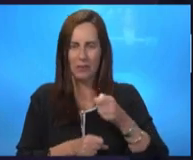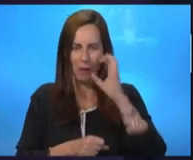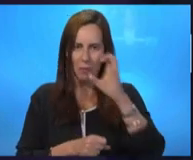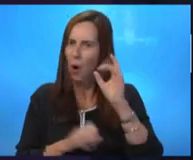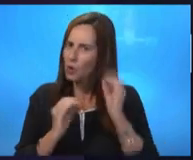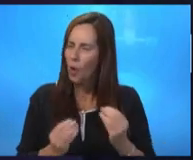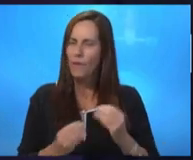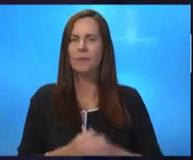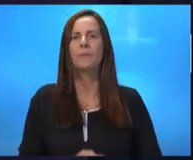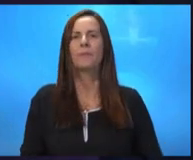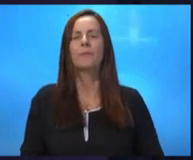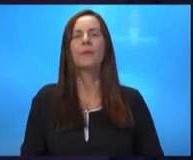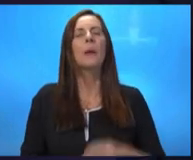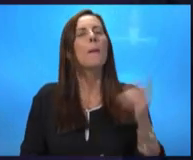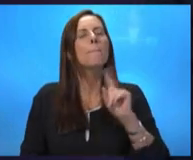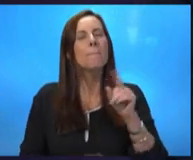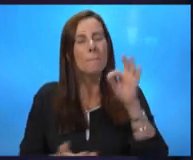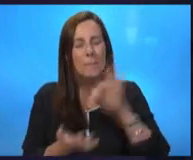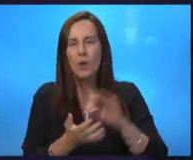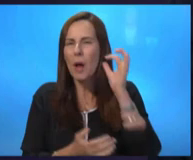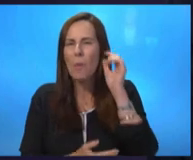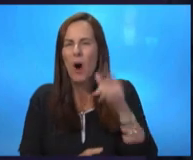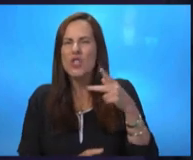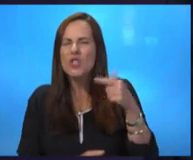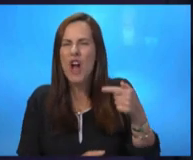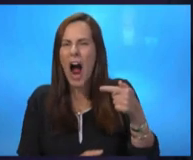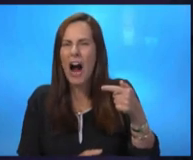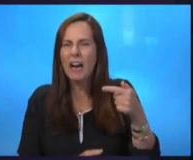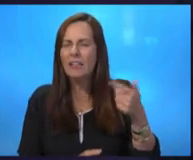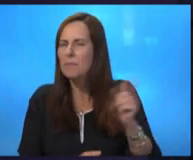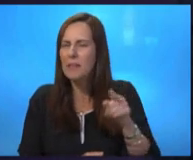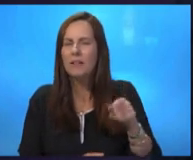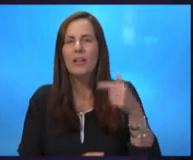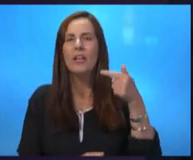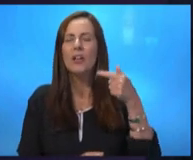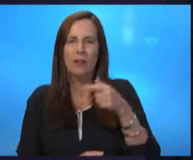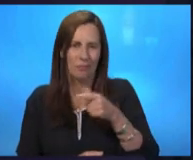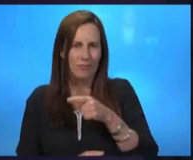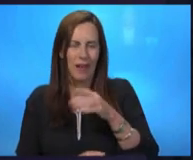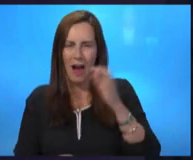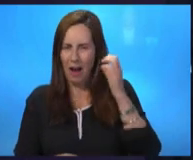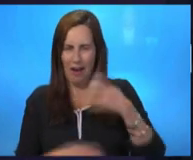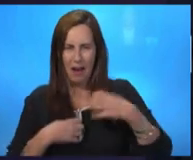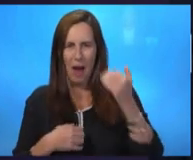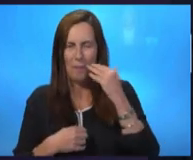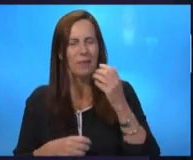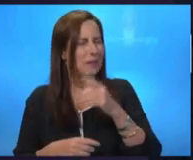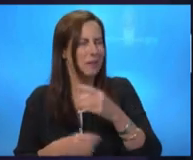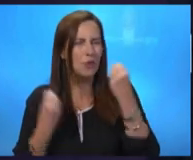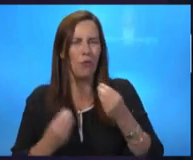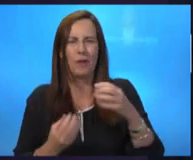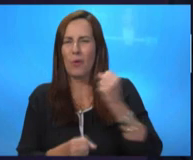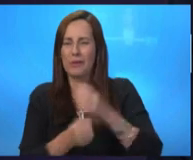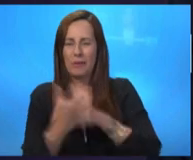בכלל. מי אותה ולרי ג'ארט ששברה את גב הגמל? הרי רוזן פיתחה מומחיות בשערוריות טוויטר, היא לא